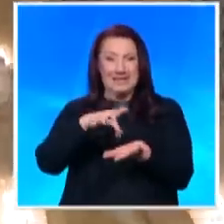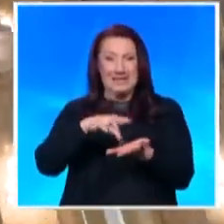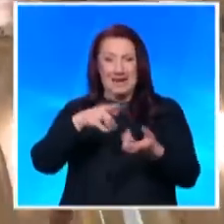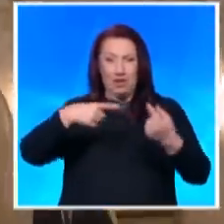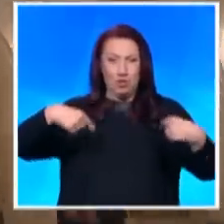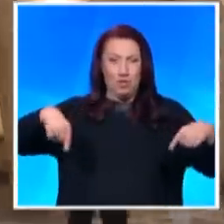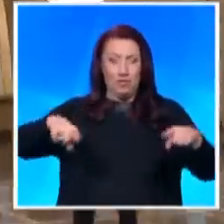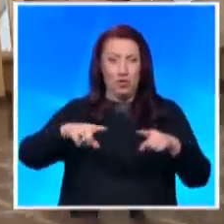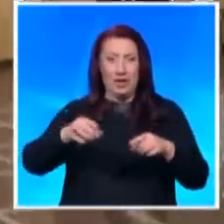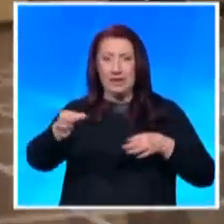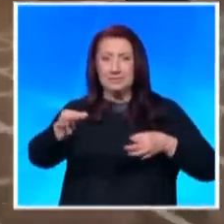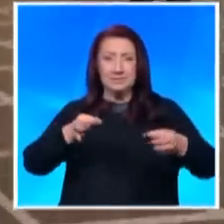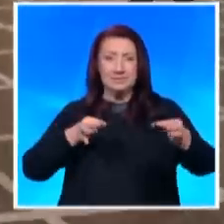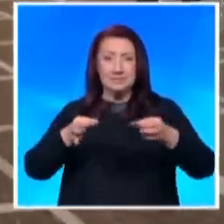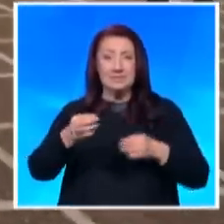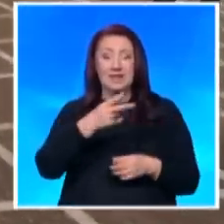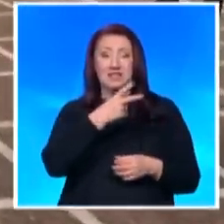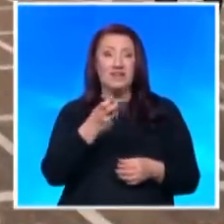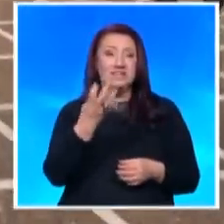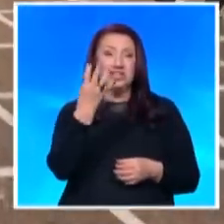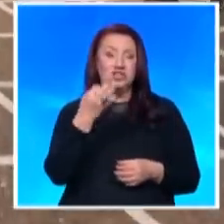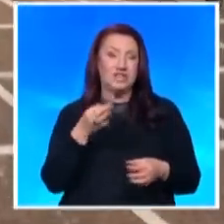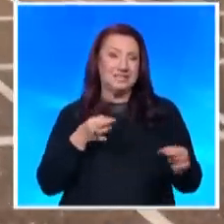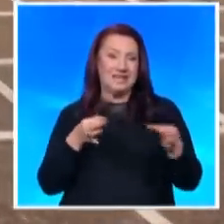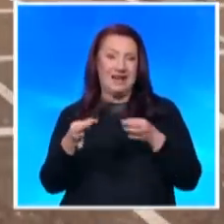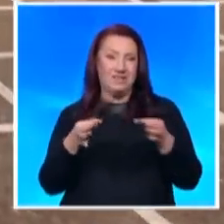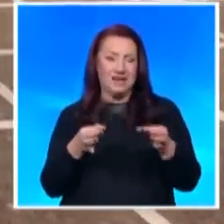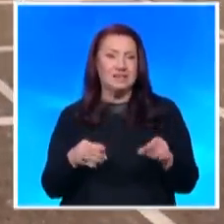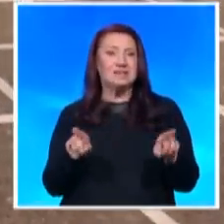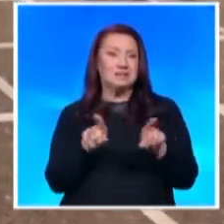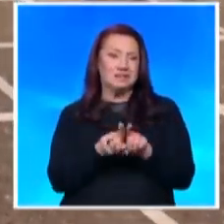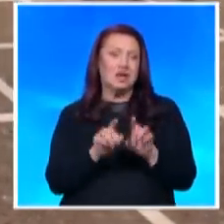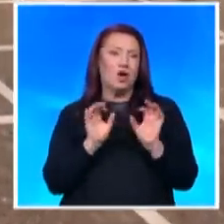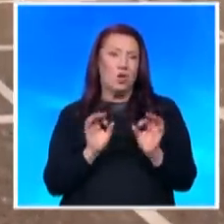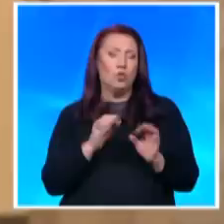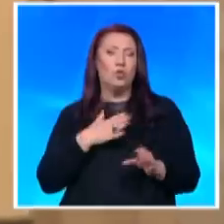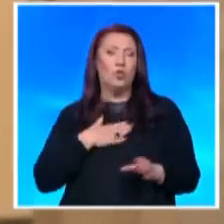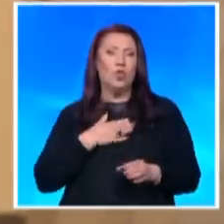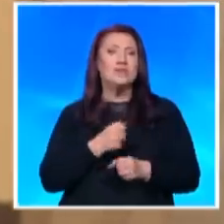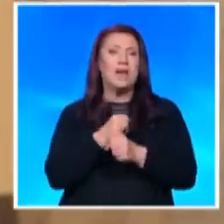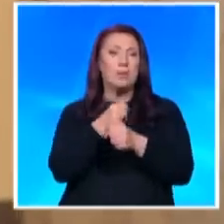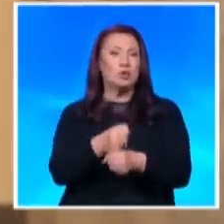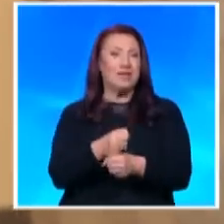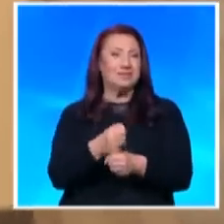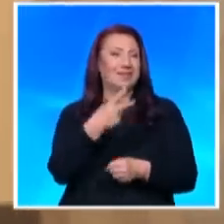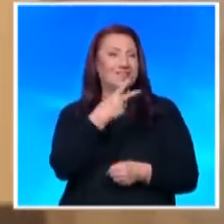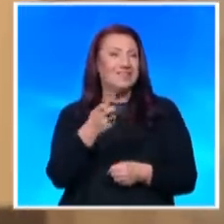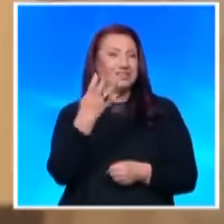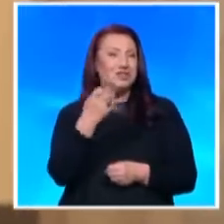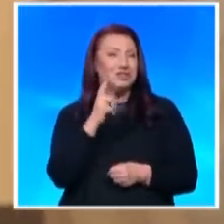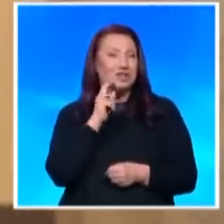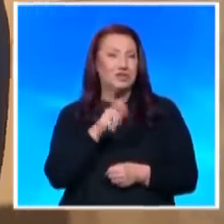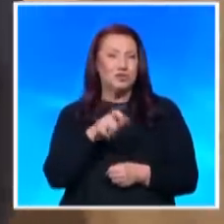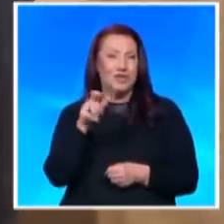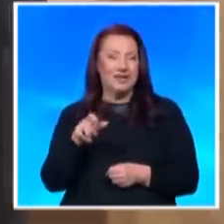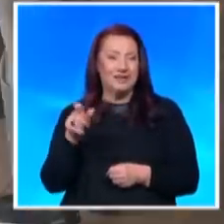голямо точно 240 квадратни метра, колкото са и народните представители на страната ни, разказа служебния премиер на посетителите.